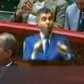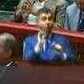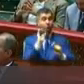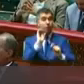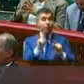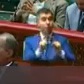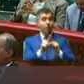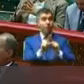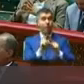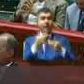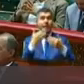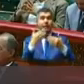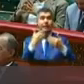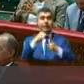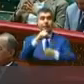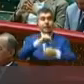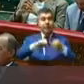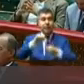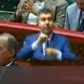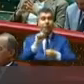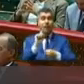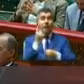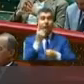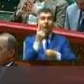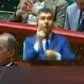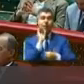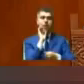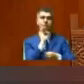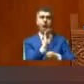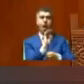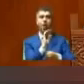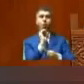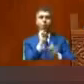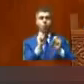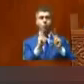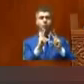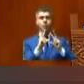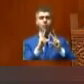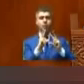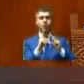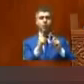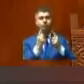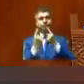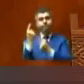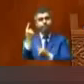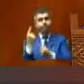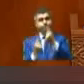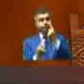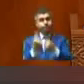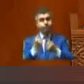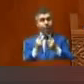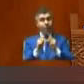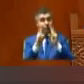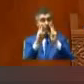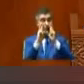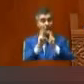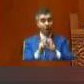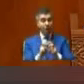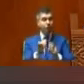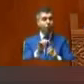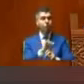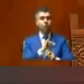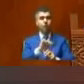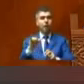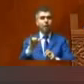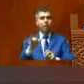الصرف الحالي نظريا، ولكن مع كامل الاسف ملي تيوقع التحريك تيكونوا بعض المضاربات، وبين قوسين هذوك اللي داروا المضاربات